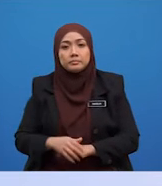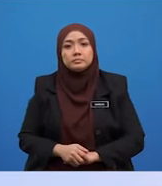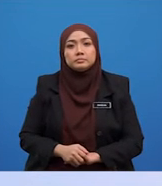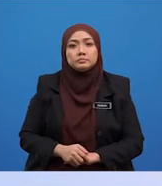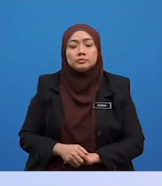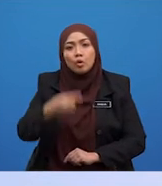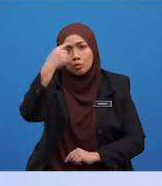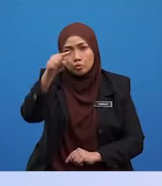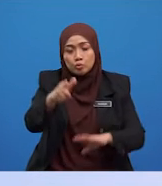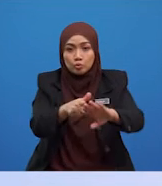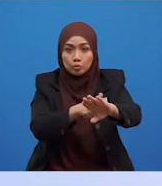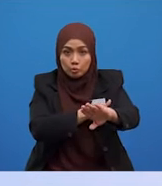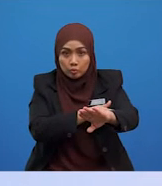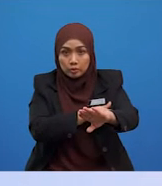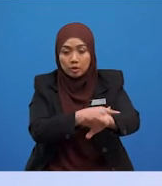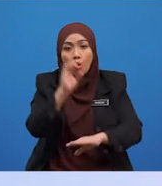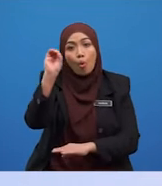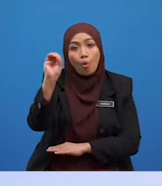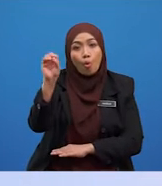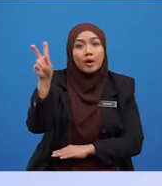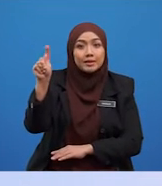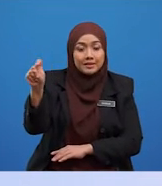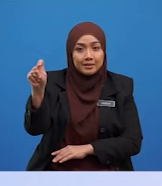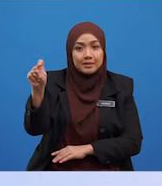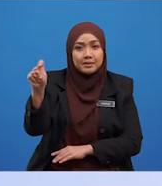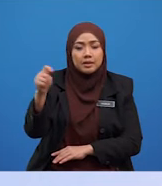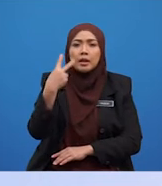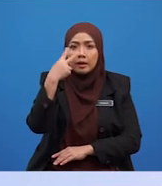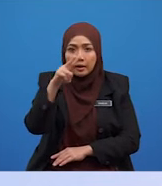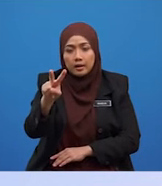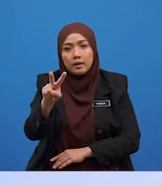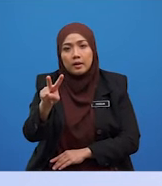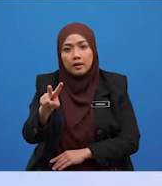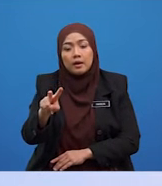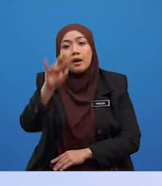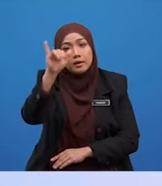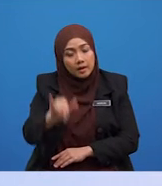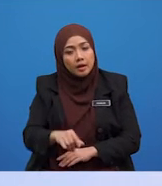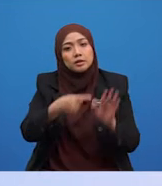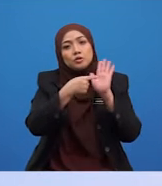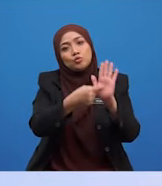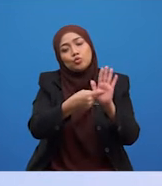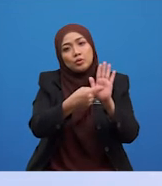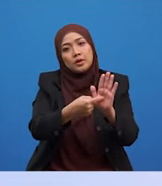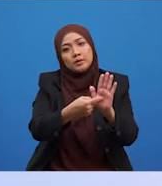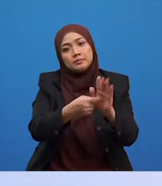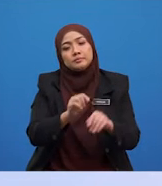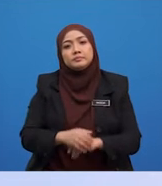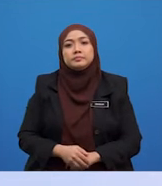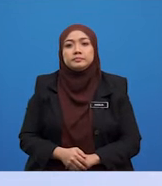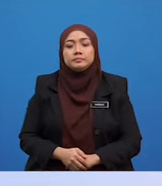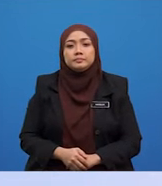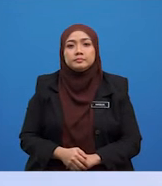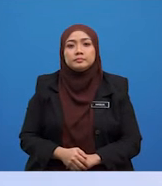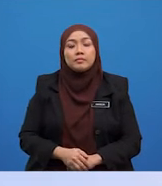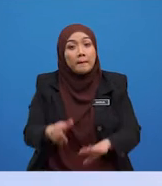untuk mencari panjang OT, perhatikan langkah-langkah yang dipaparkan. Ya,